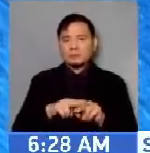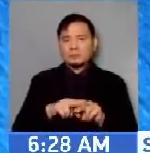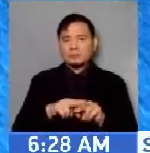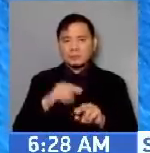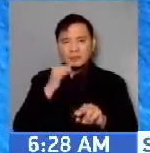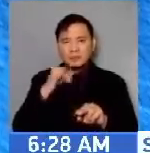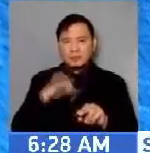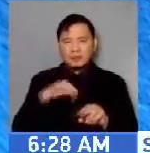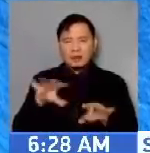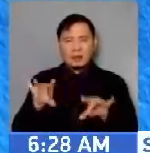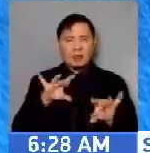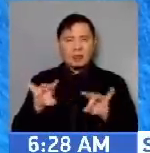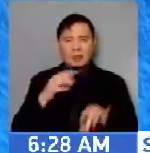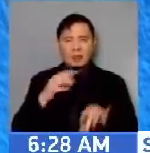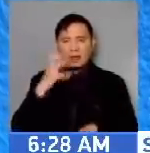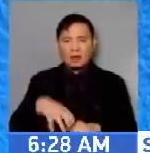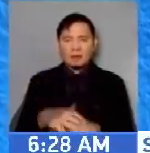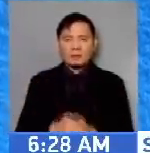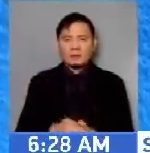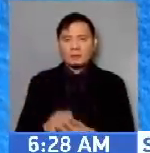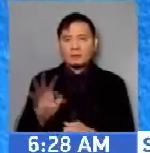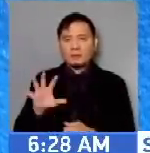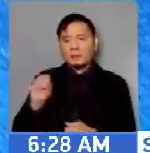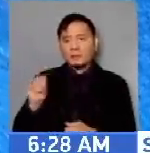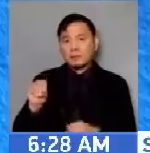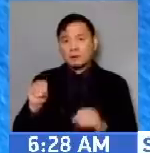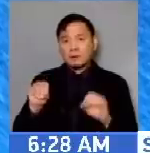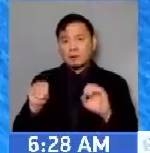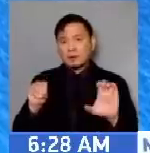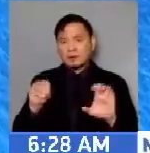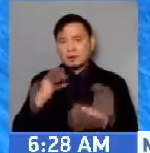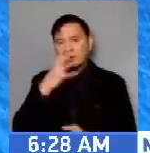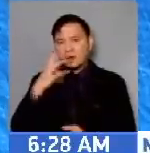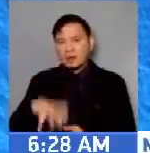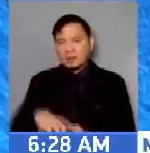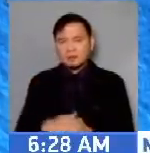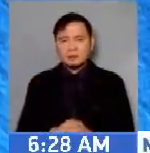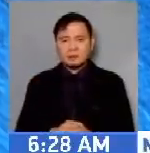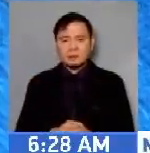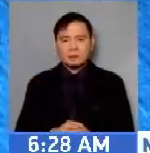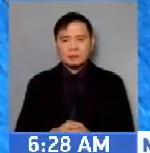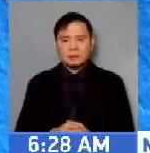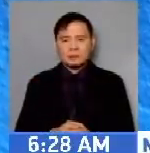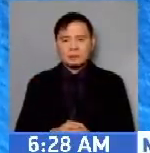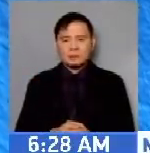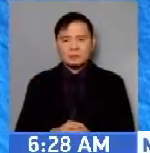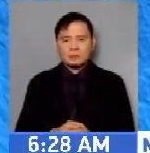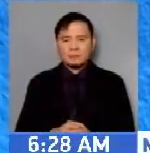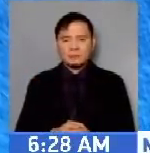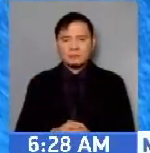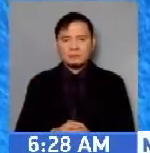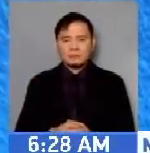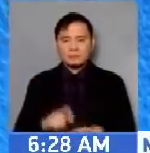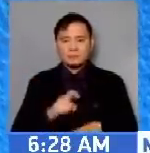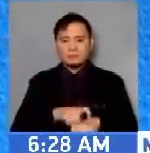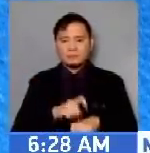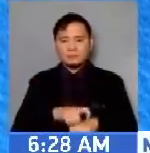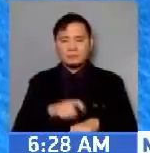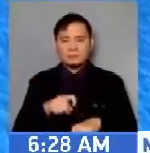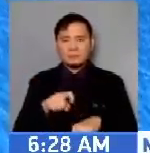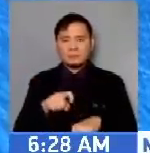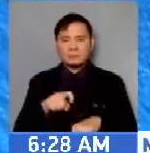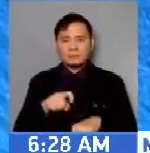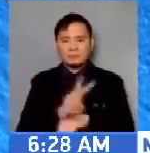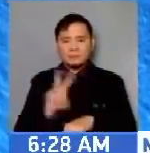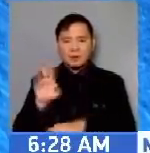Pumalo kasi sa 50 degrees Celsius ang init factor o damang init doon bandang alas 2 ng hapon. Noong Biyernes, April 22